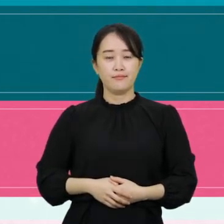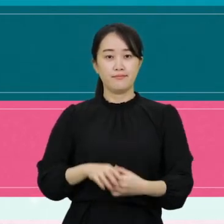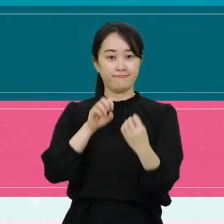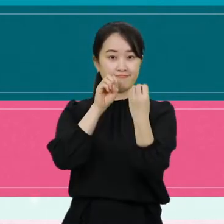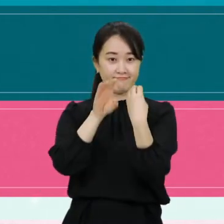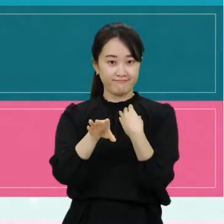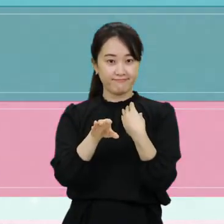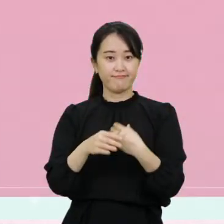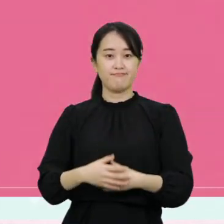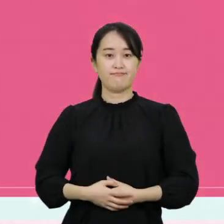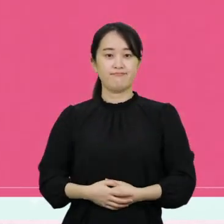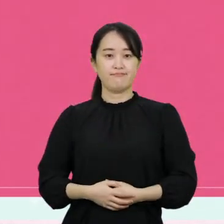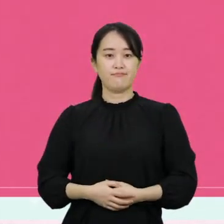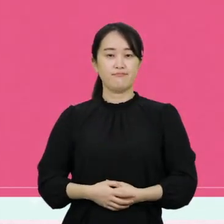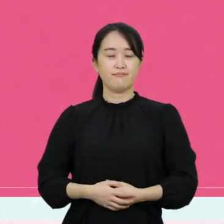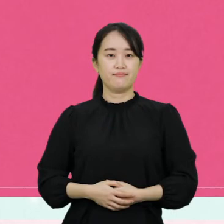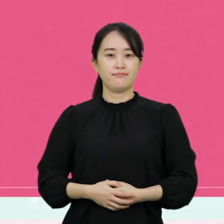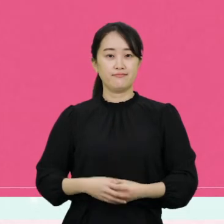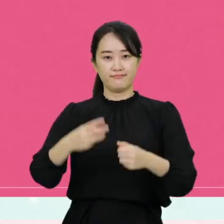정답은